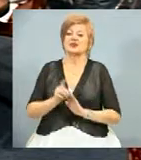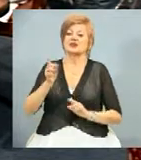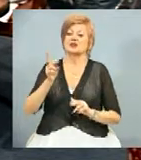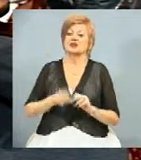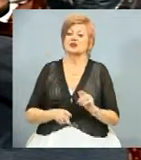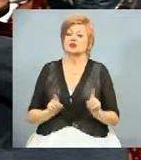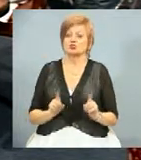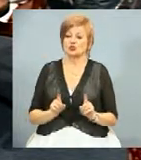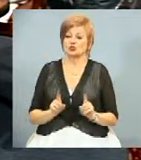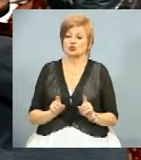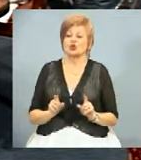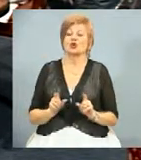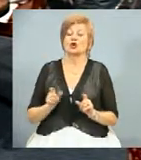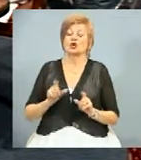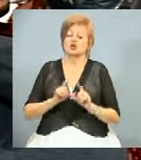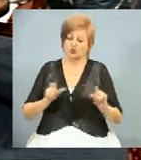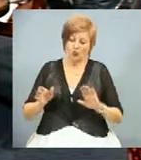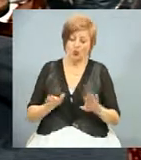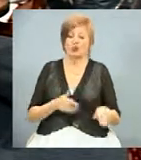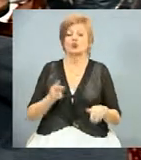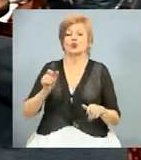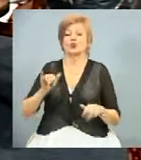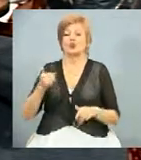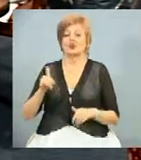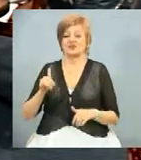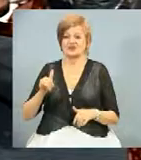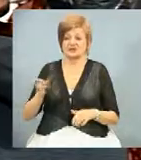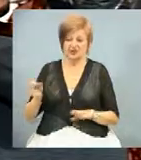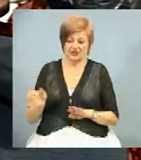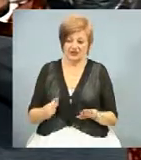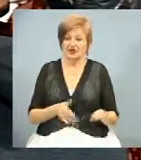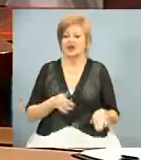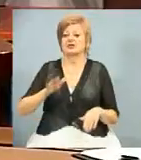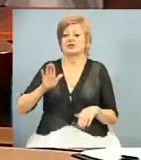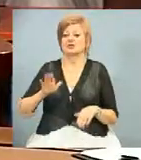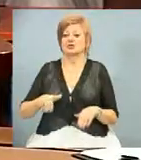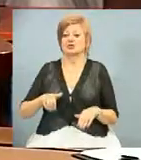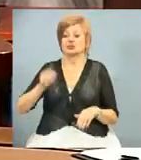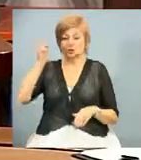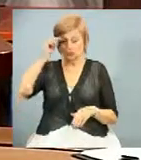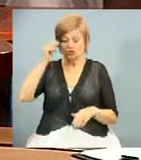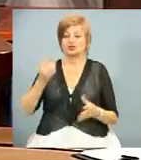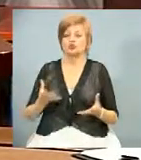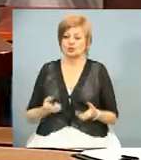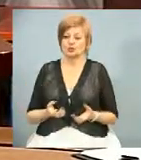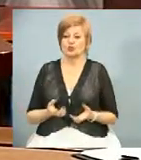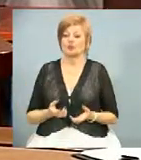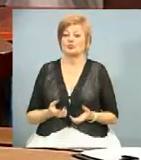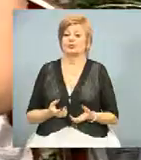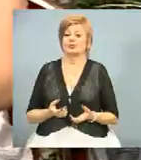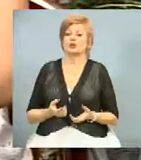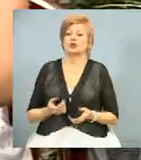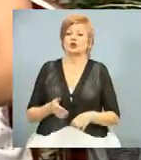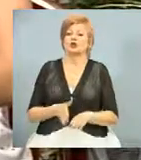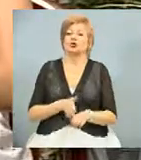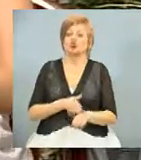закінчують? Університет, так, школу, потім. Потім університет. Потім навчання. Так, потім вони